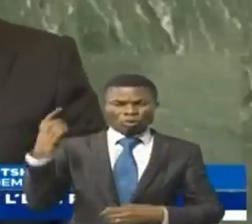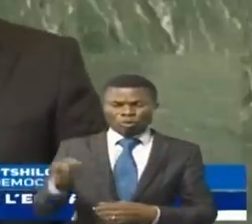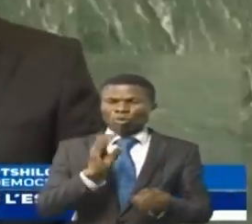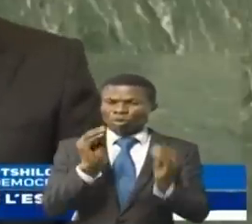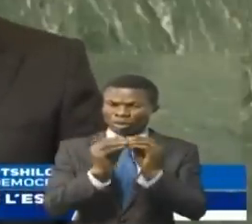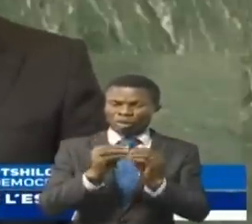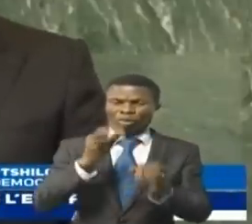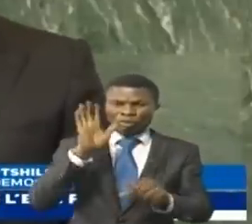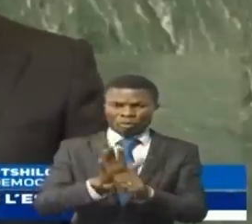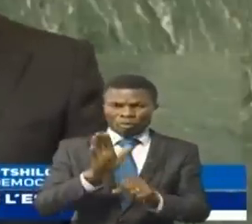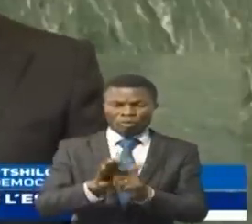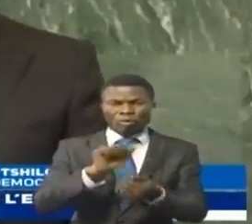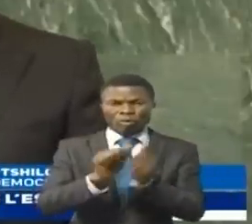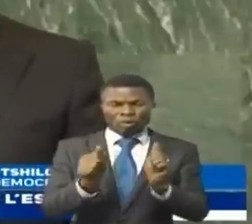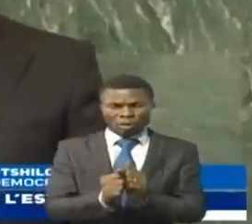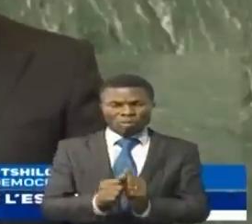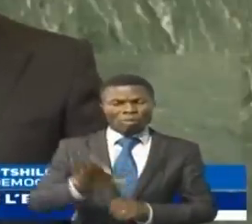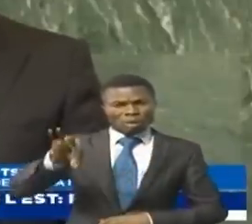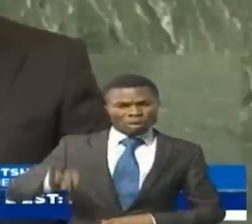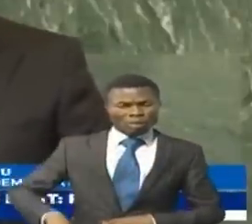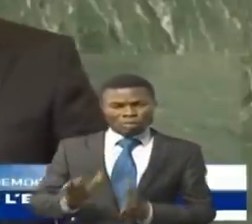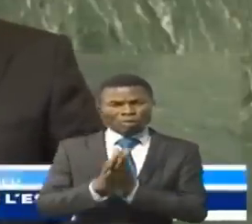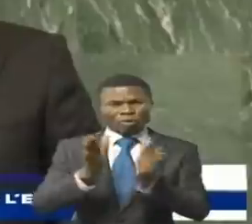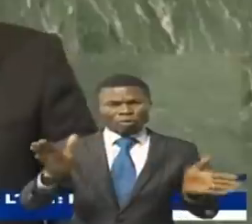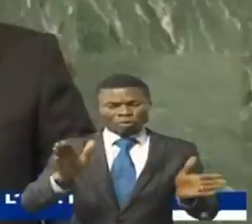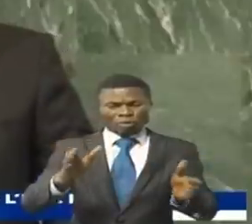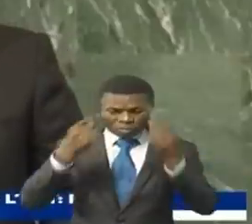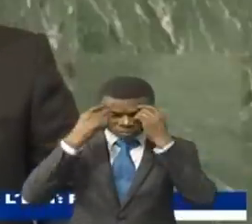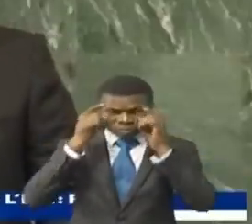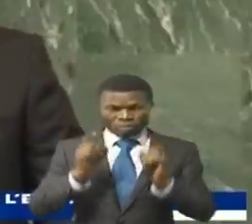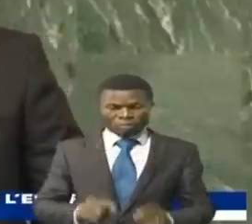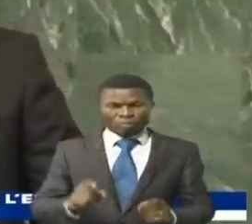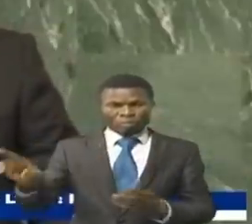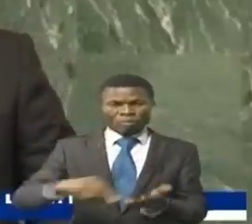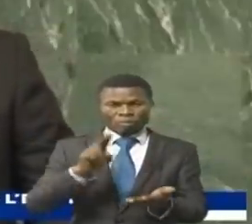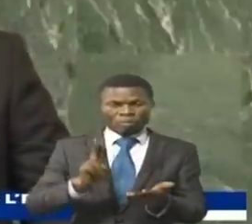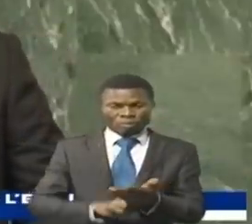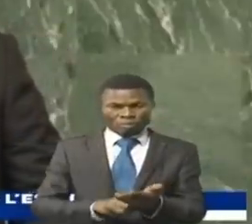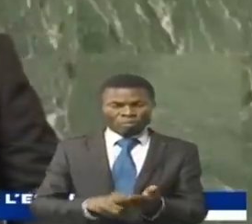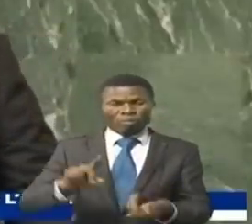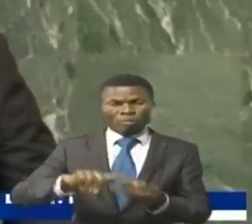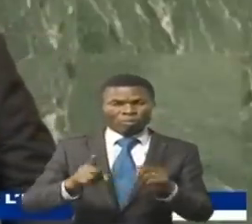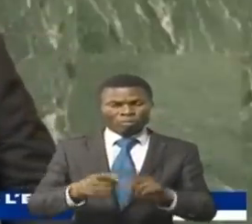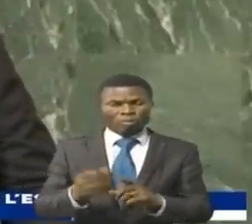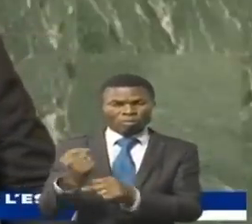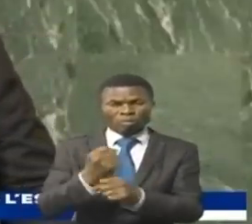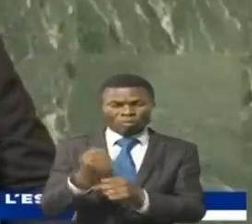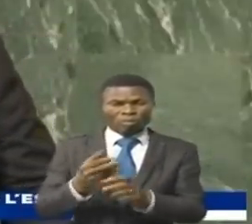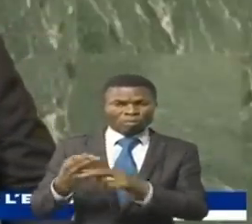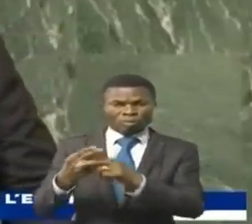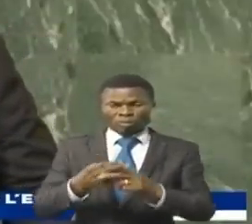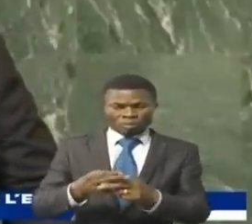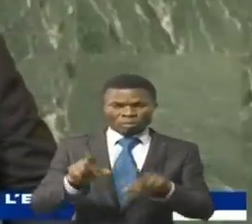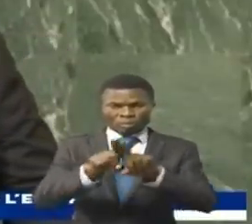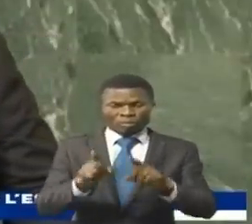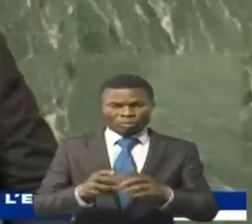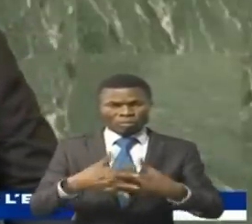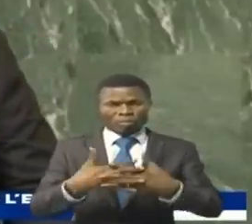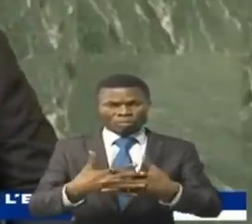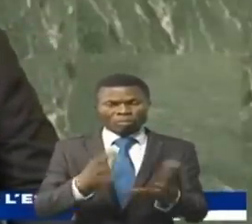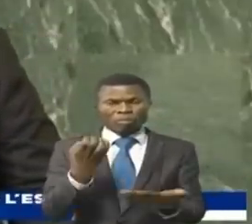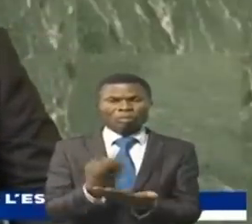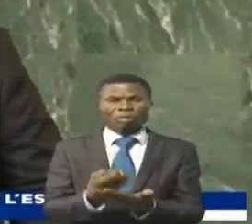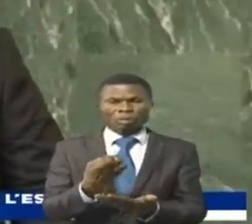sur des questions d'intérêt commun, la conclusion d'accords de coopération sécuritaire et de partenariat